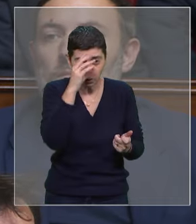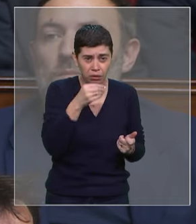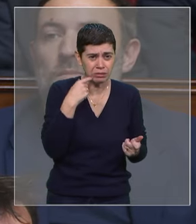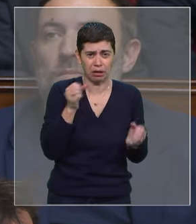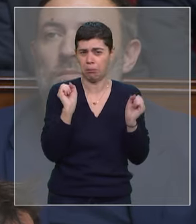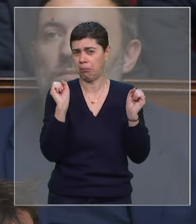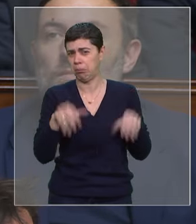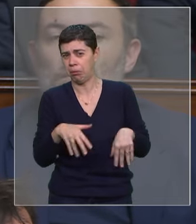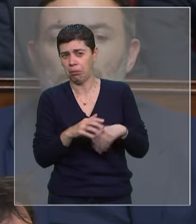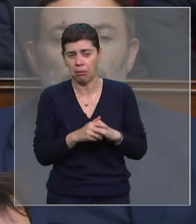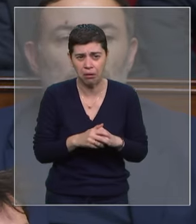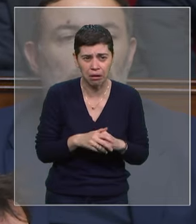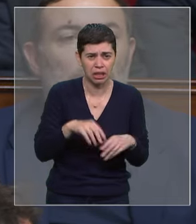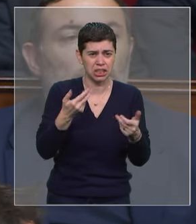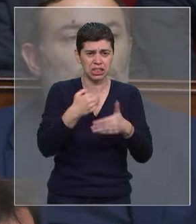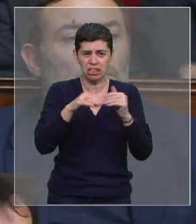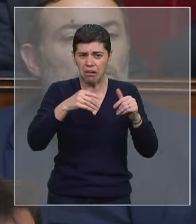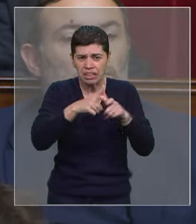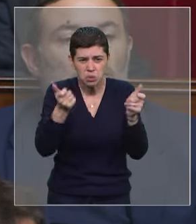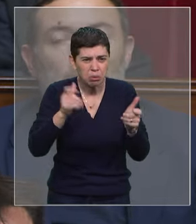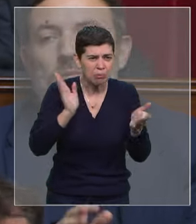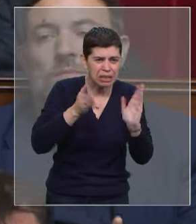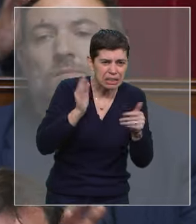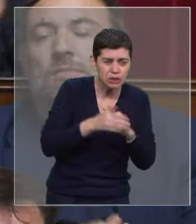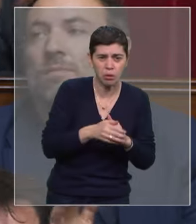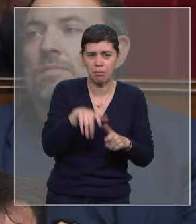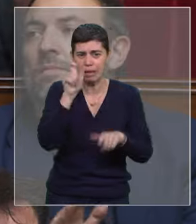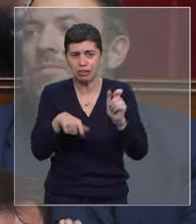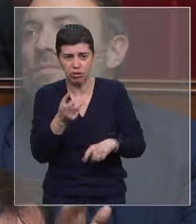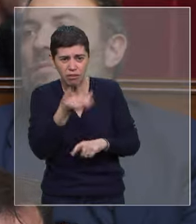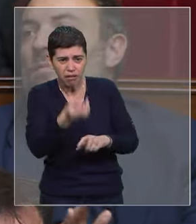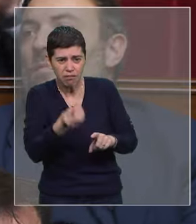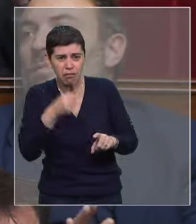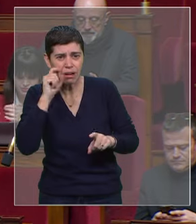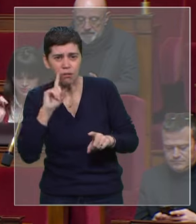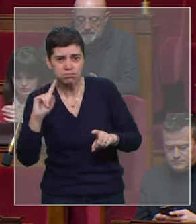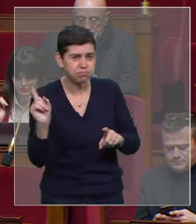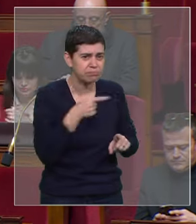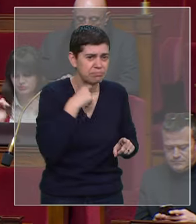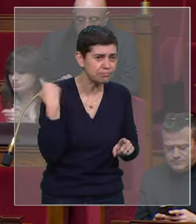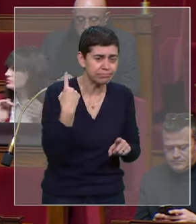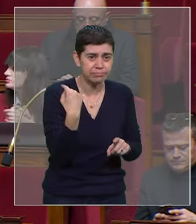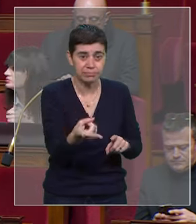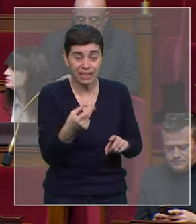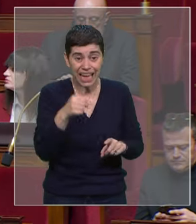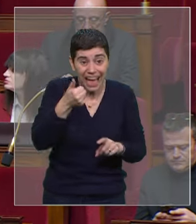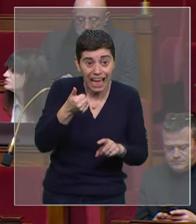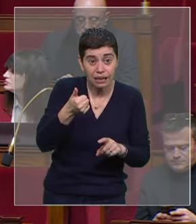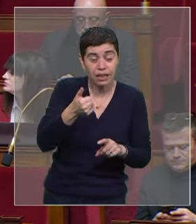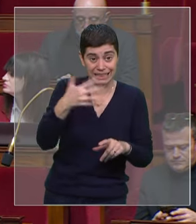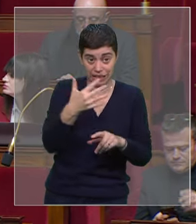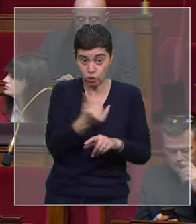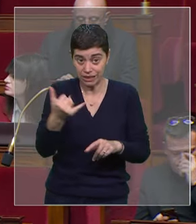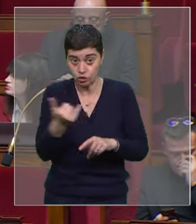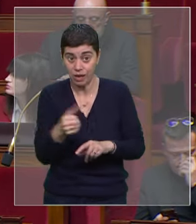dans les structures, les maltraitances institutionnelles, les infanticides. Un enfant meurt tous les 5 jours dans notre pays. Ces